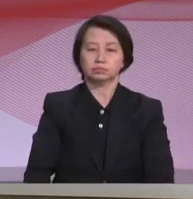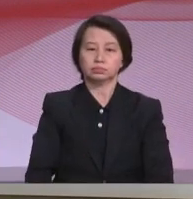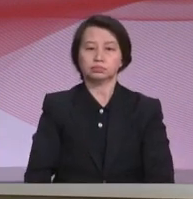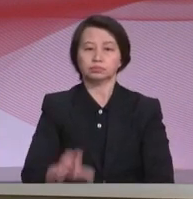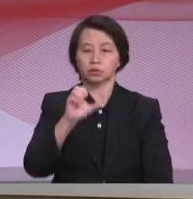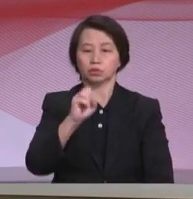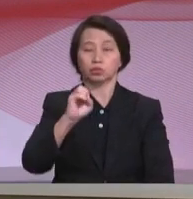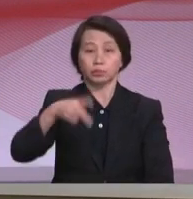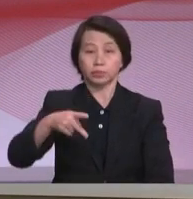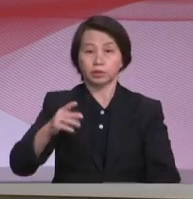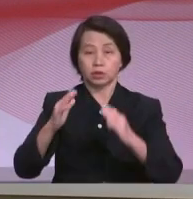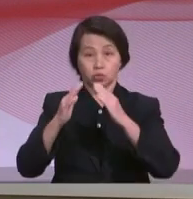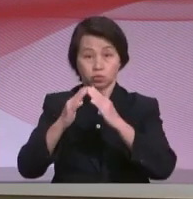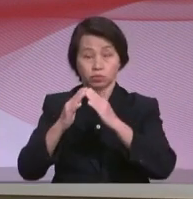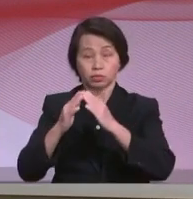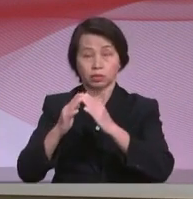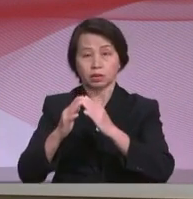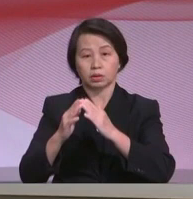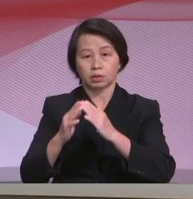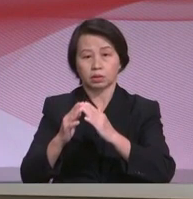di rumah ibadat, ya.